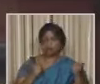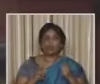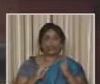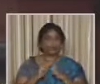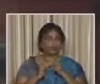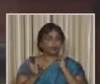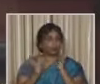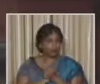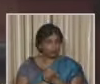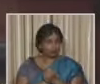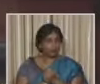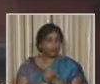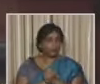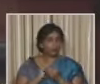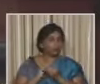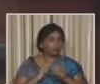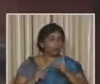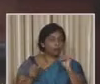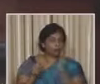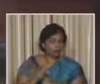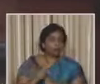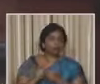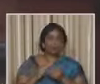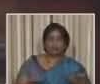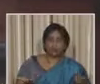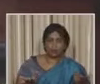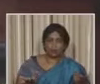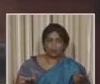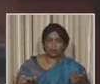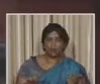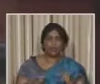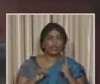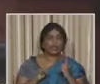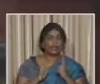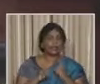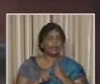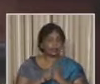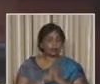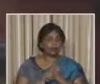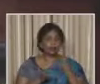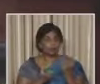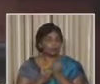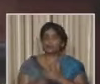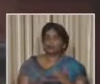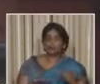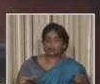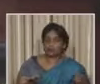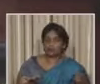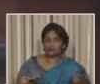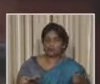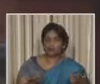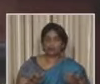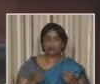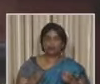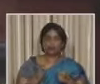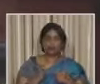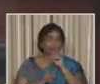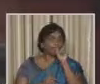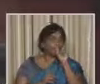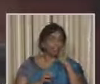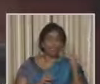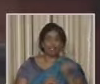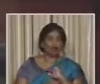எக்னலிகுடவை கடத்தல், படுகொலை செய்தல் எங்கே போய் நின்றது? கீத்நோயர் கடத்தல் எங்கே போய் நின்றது? ட்ரிபோலி என்பது ஒரு புதிய சொல்